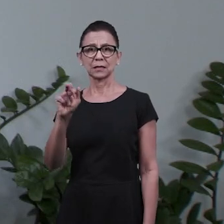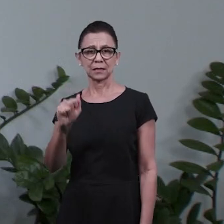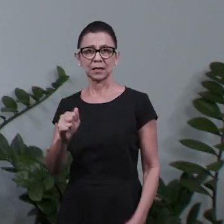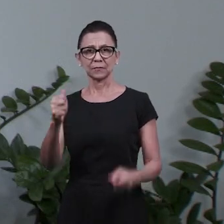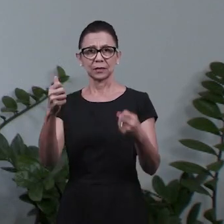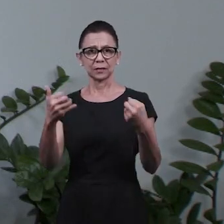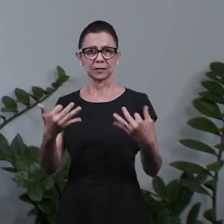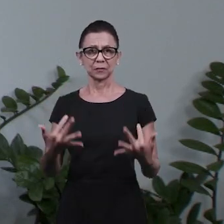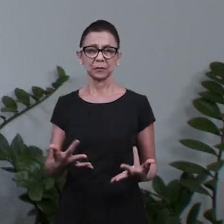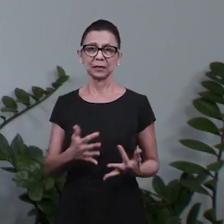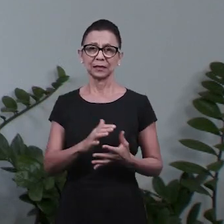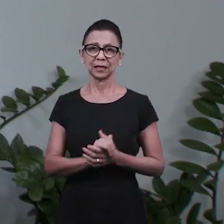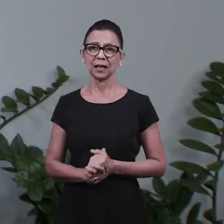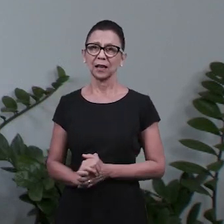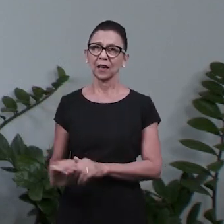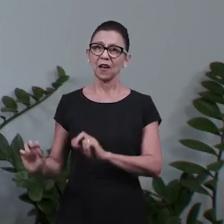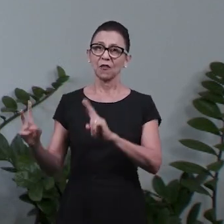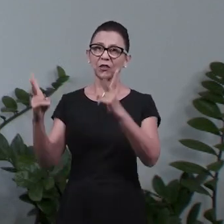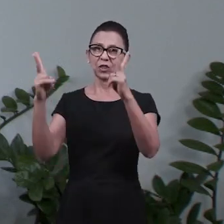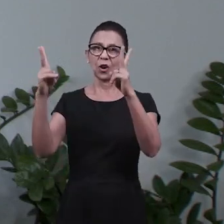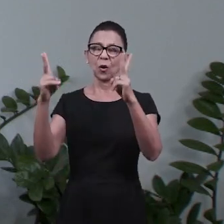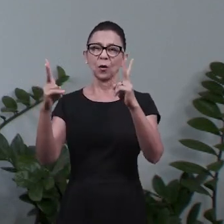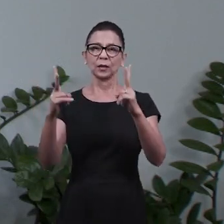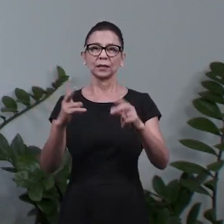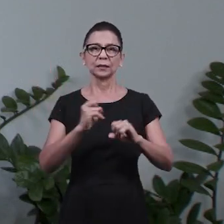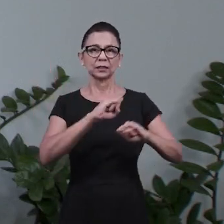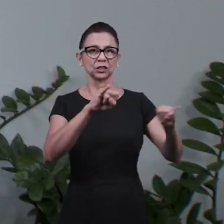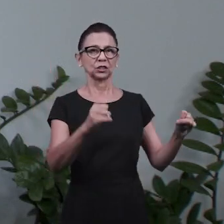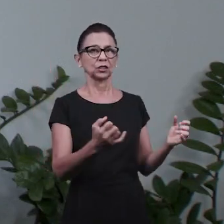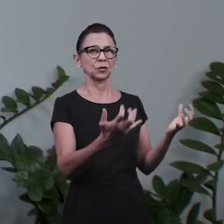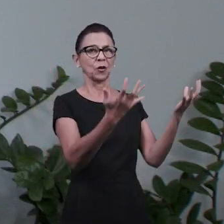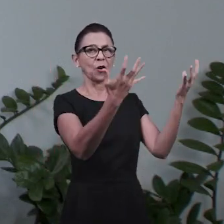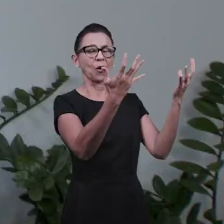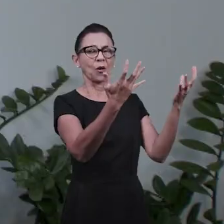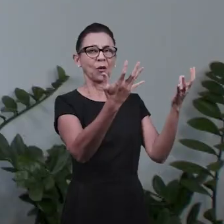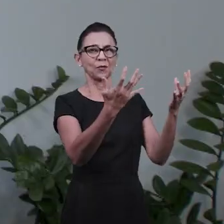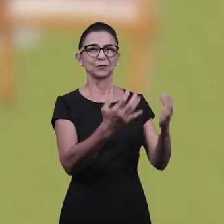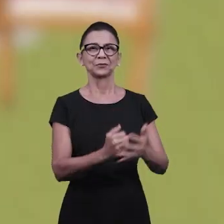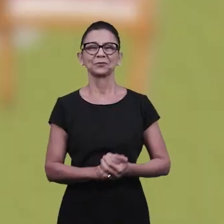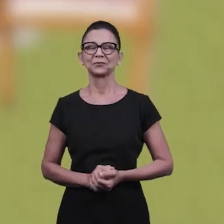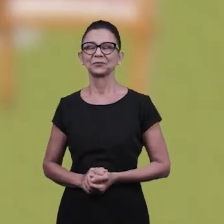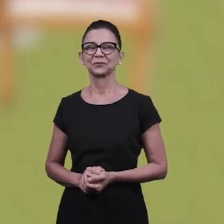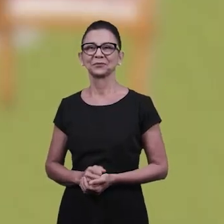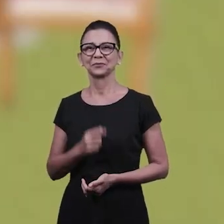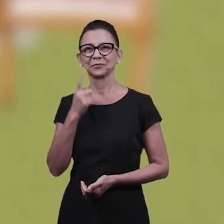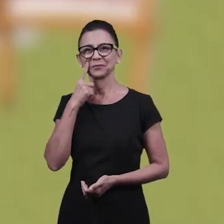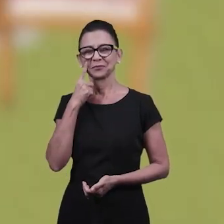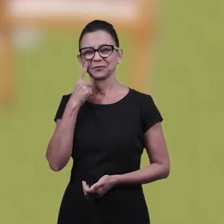parler sur la victoire sur Jéricho. Nous allons regarder ensemble.